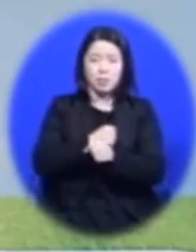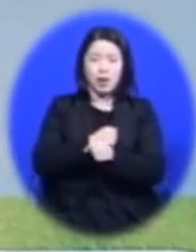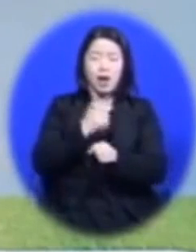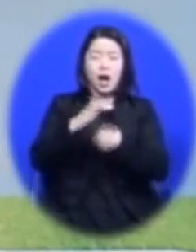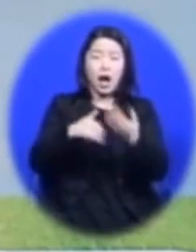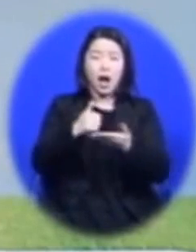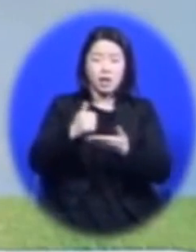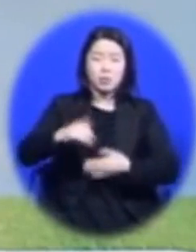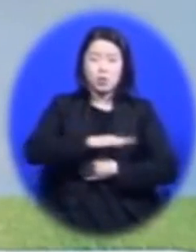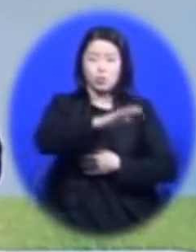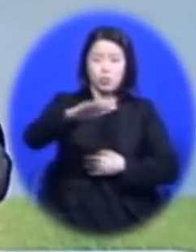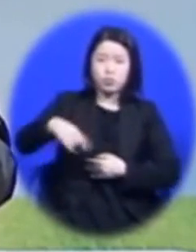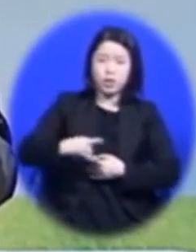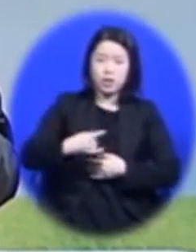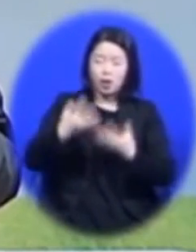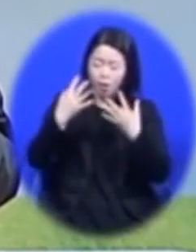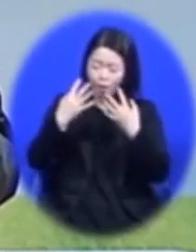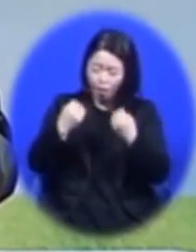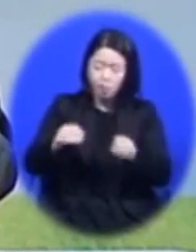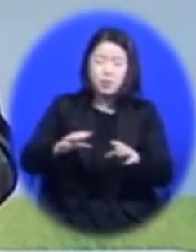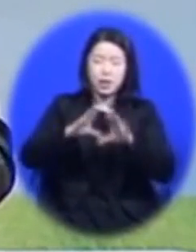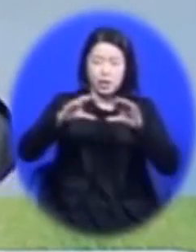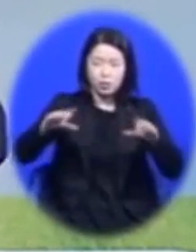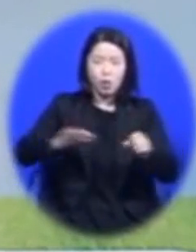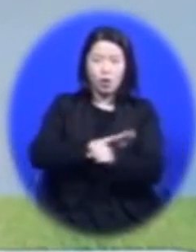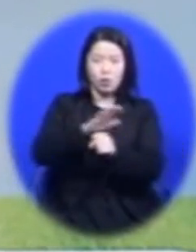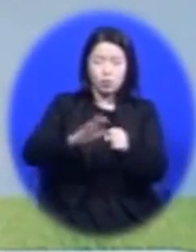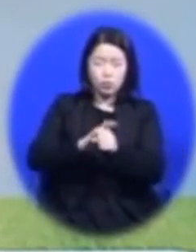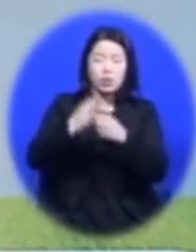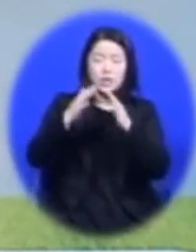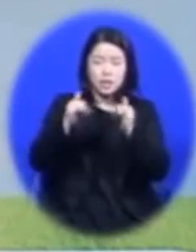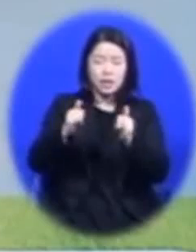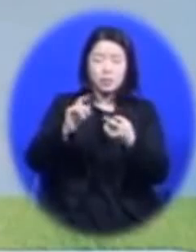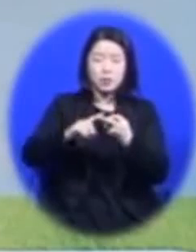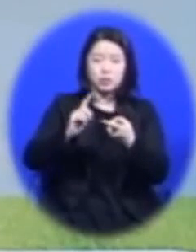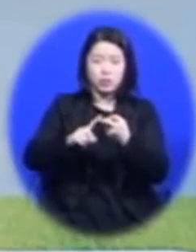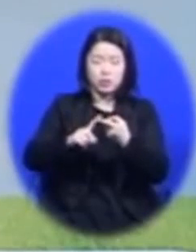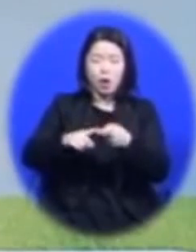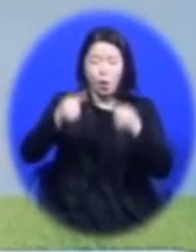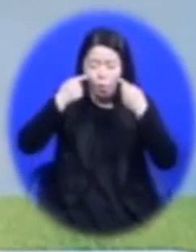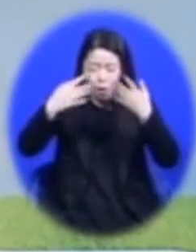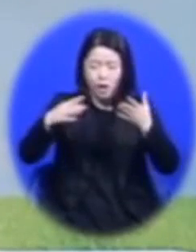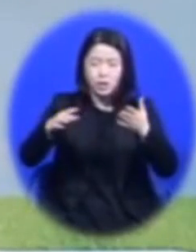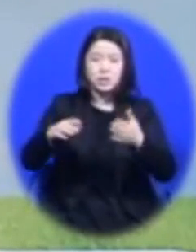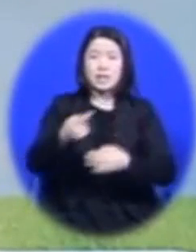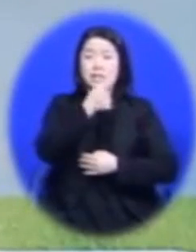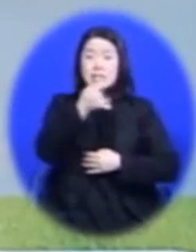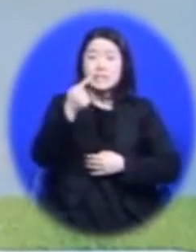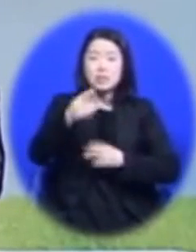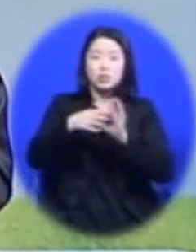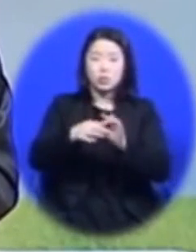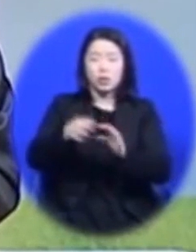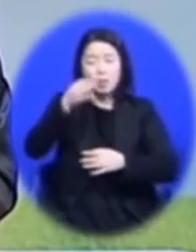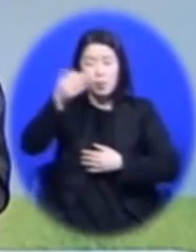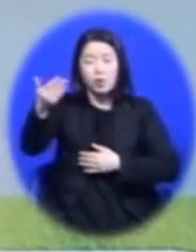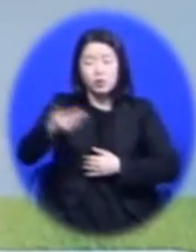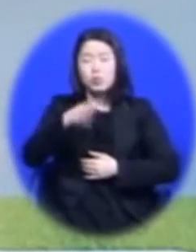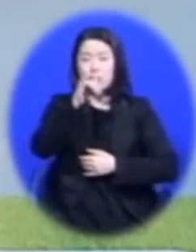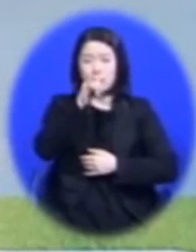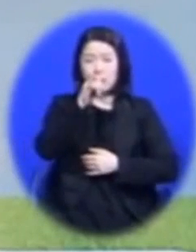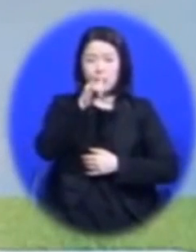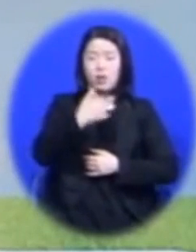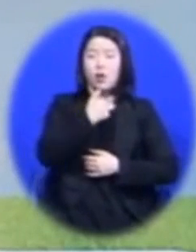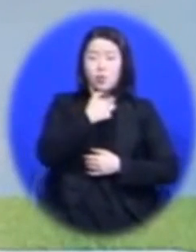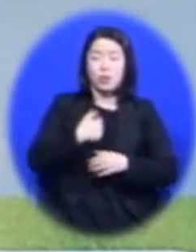하나님께서 우리에게 얼마나 너그러우신 분이신가를 확실한 증거를 통해 보여주시고 계신 거예요. 로마서